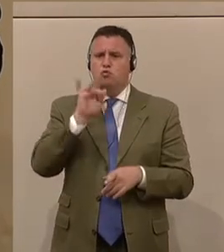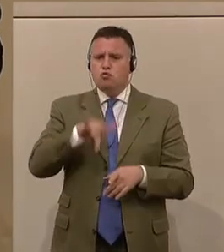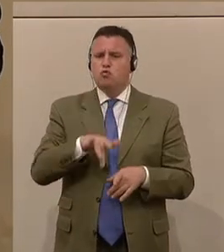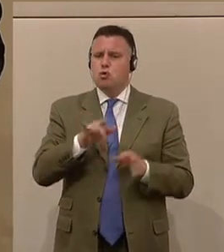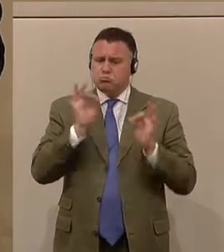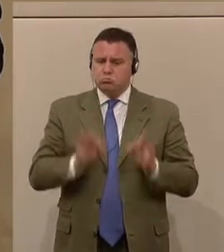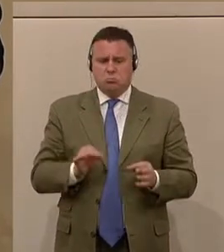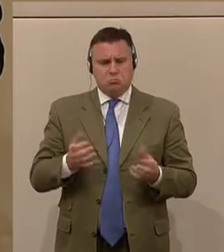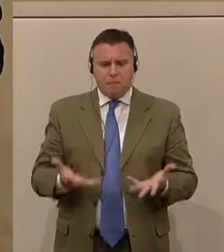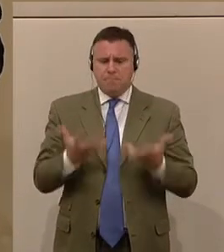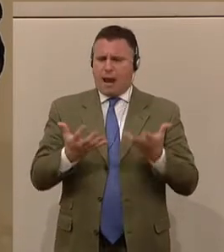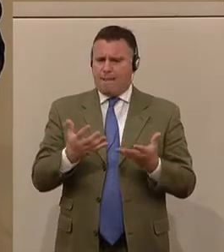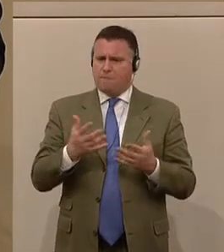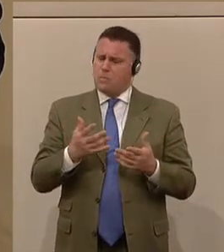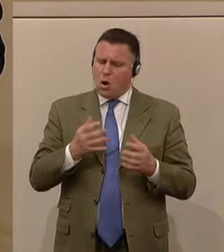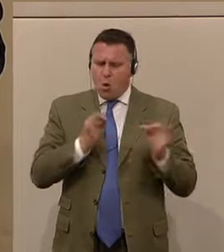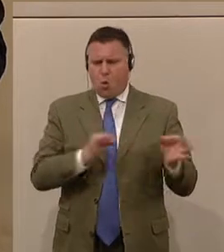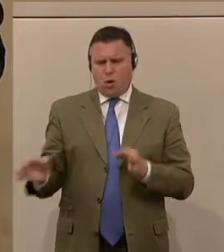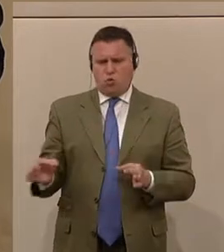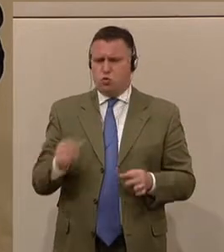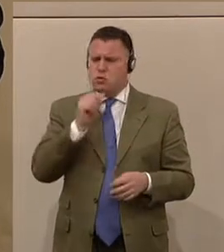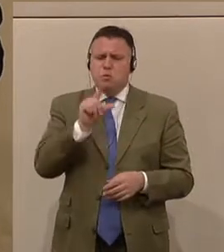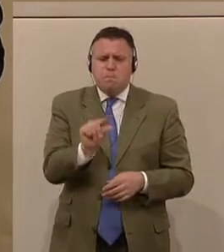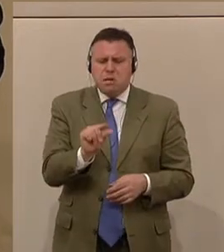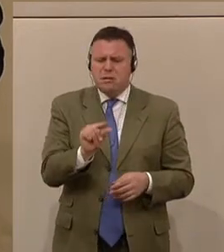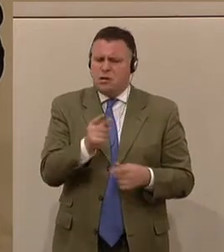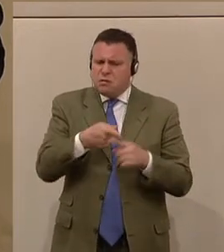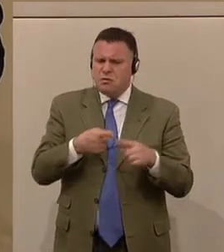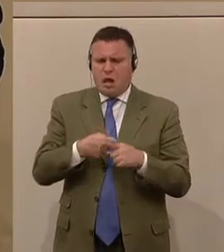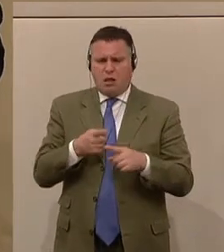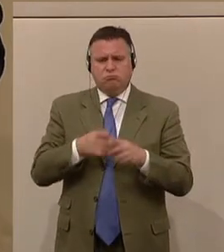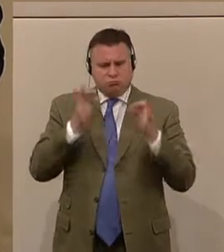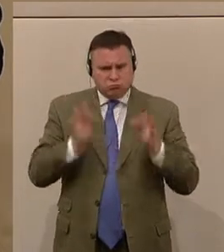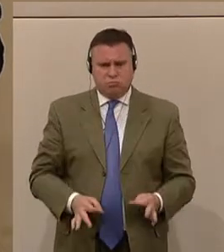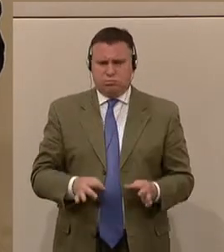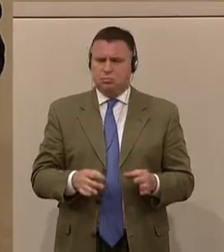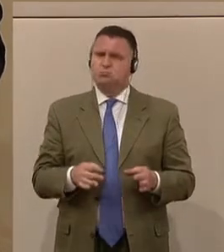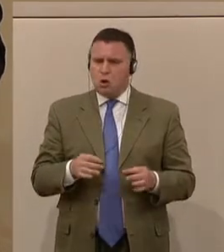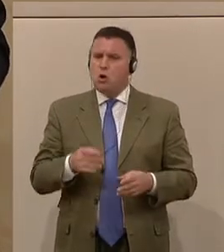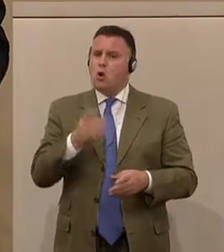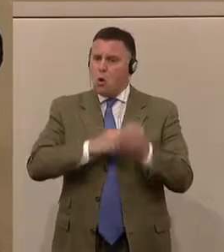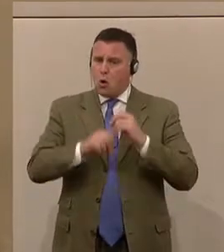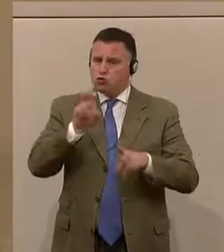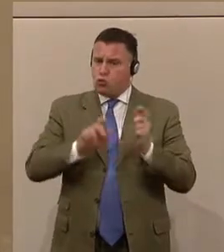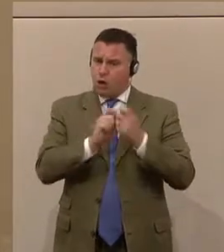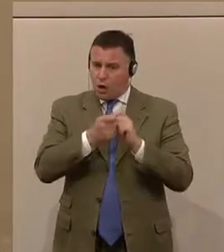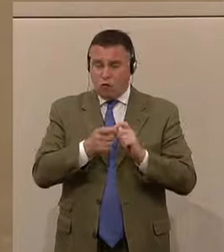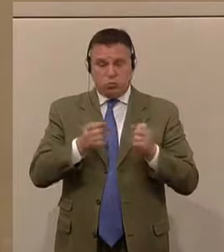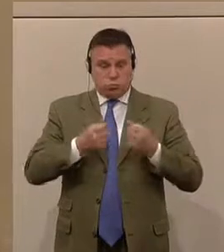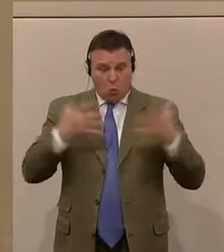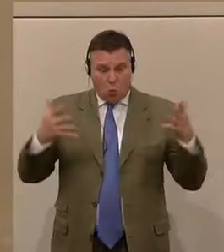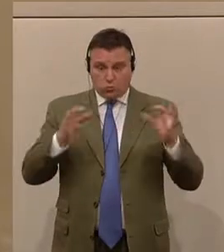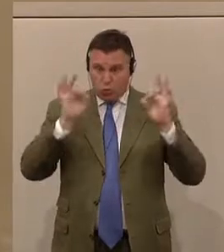Kleckern verdient, sondern das Wort Klotzen verdient. Und mit einer ökosozialen Steuerreform, die klotzt, können wir auch in der Klimafrage einen